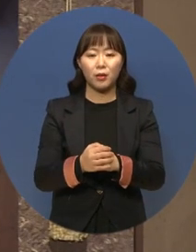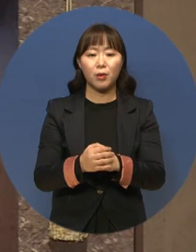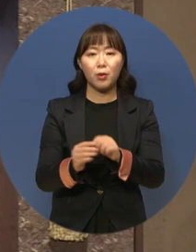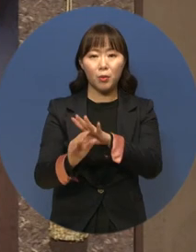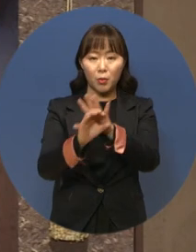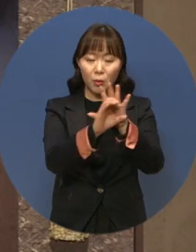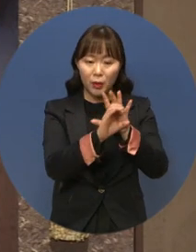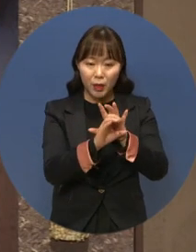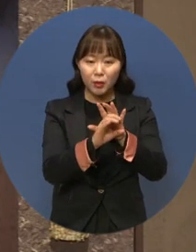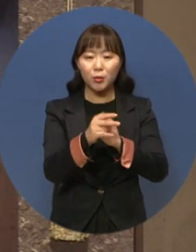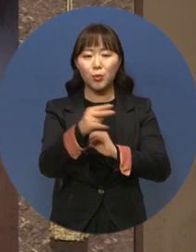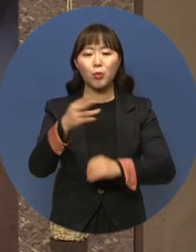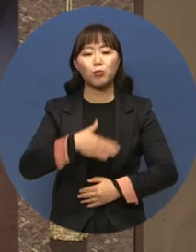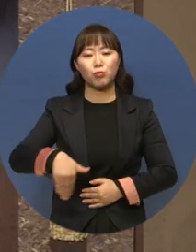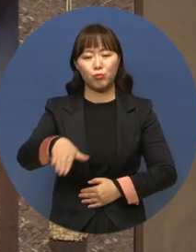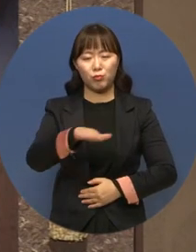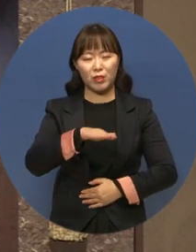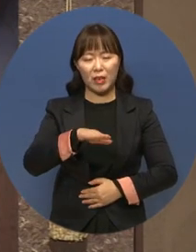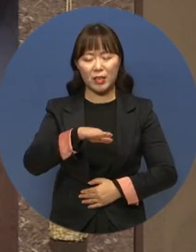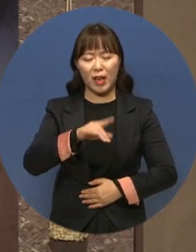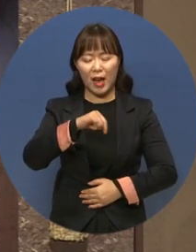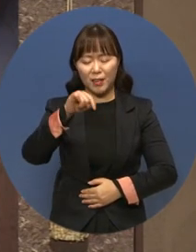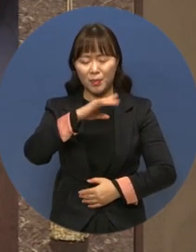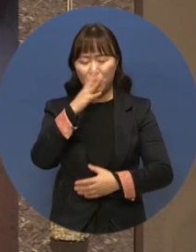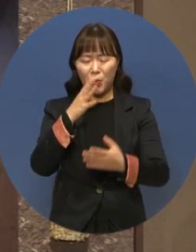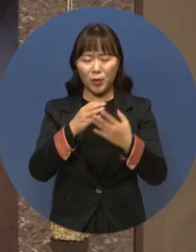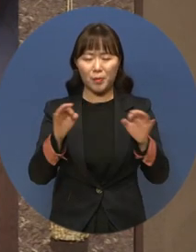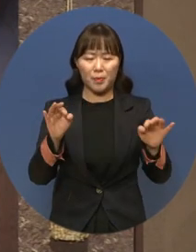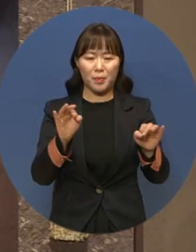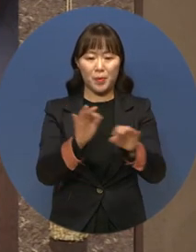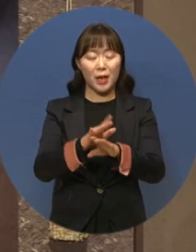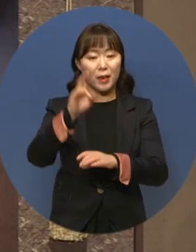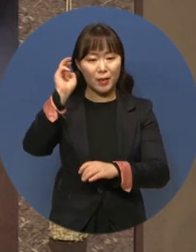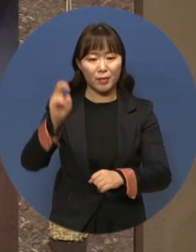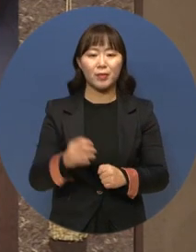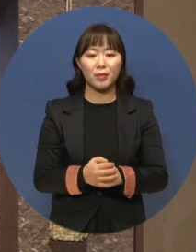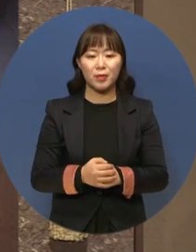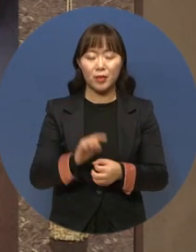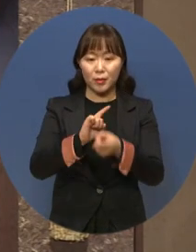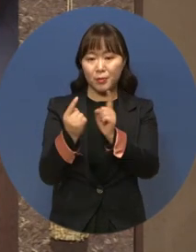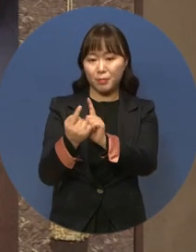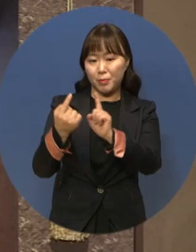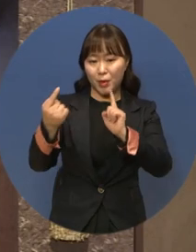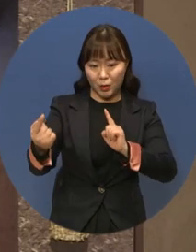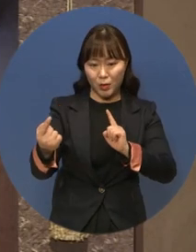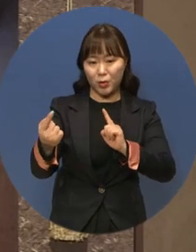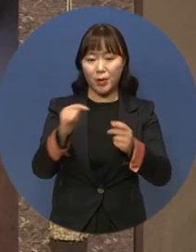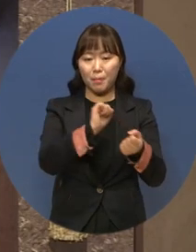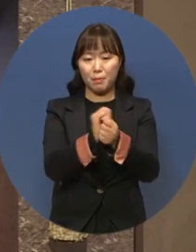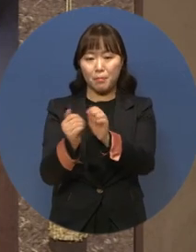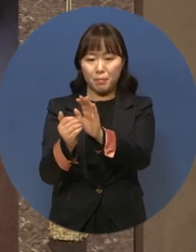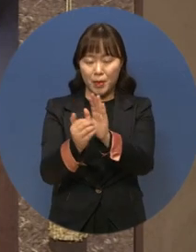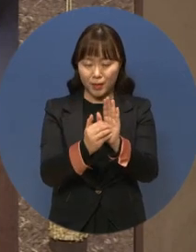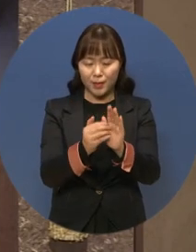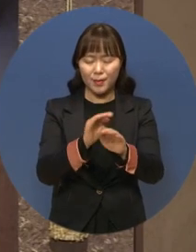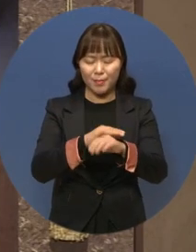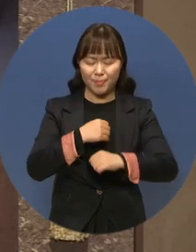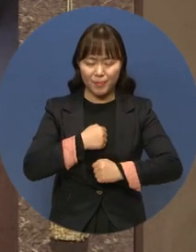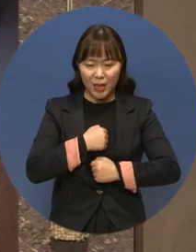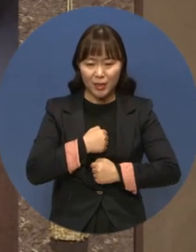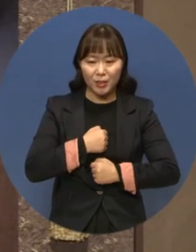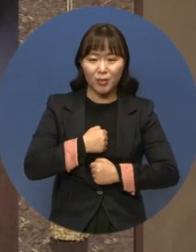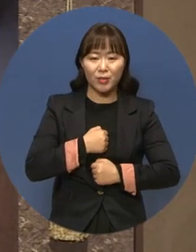코로나19는 곧 우리 곁에서 퇴치될 것입니다. 철저한 거리 두기와 방역수칙 준수로